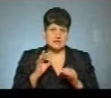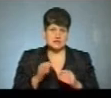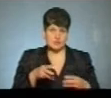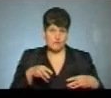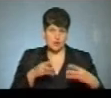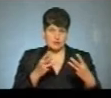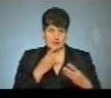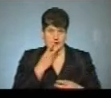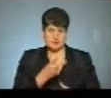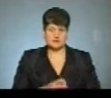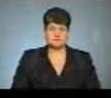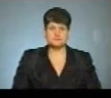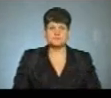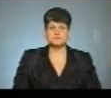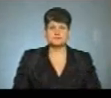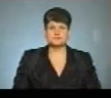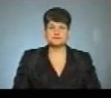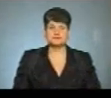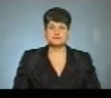Дивимося сюжет Марії Котенко.